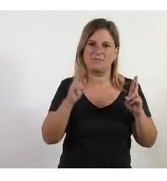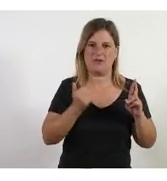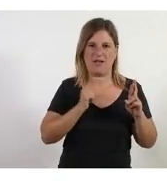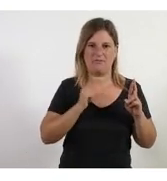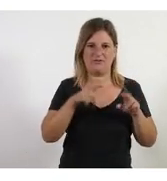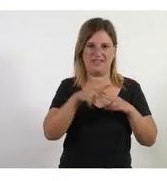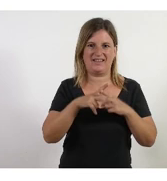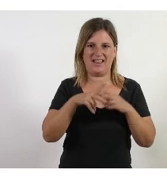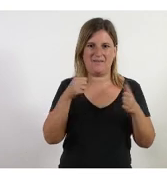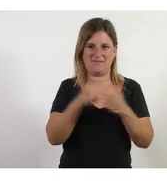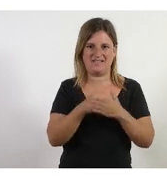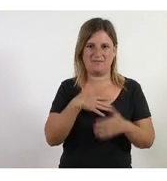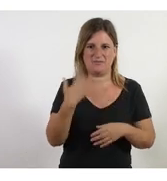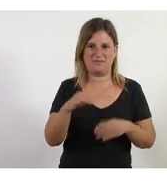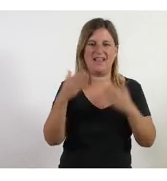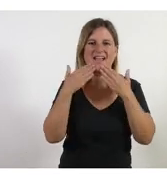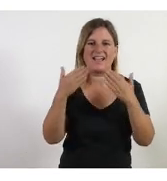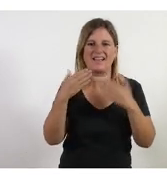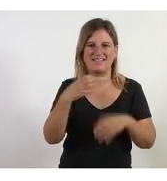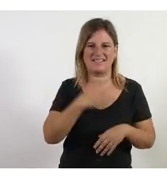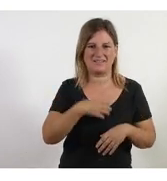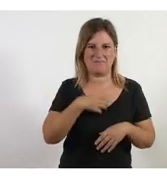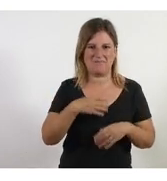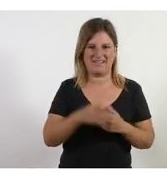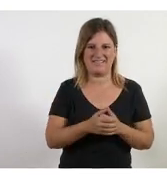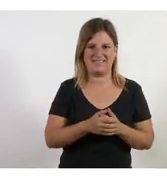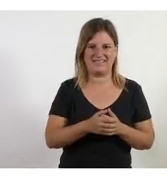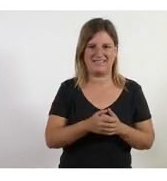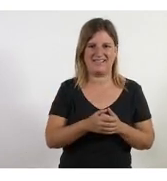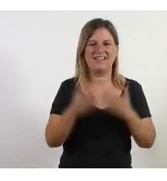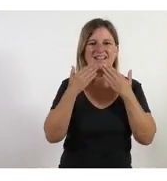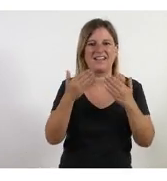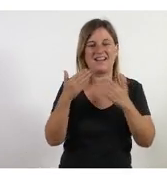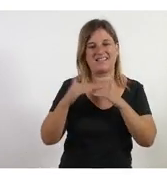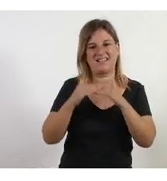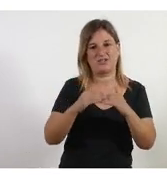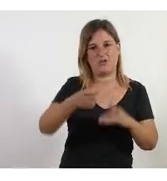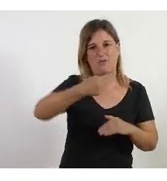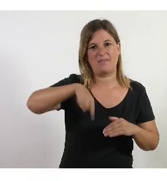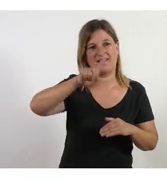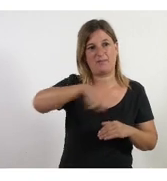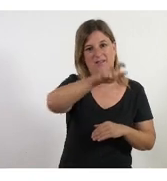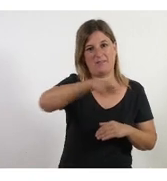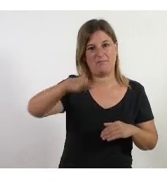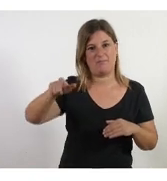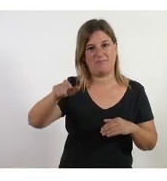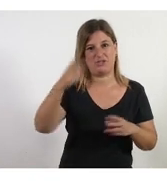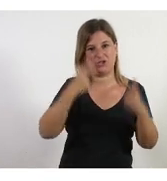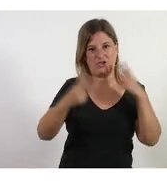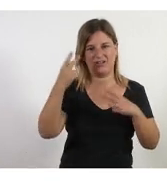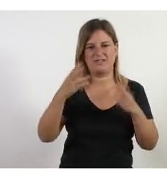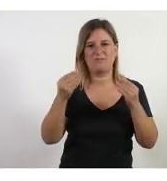aquest taller al màxim possible. Moltes gràcies, Mercè, per estar amb nosaltres. A vosaltres per convidar-me i a totes les persones que heu estat aquí presents.